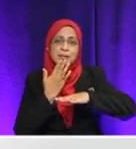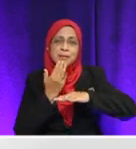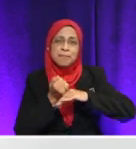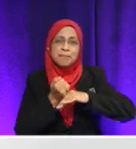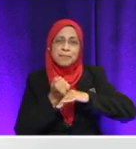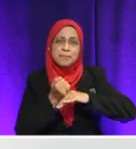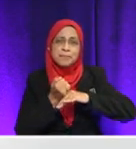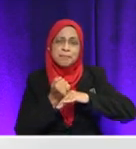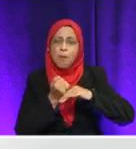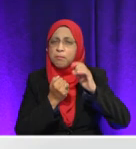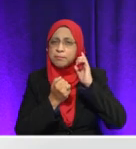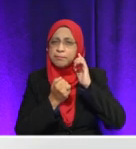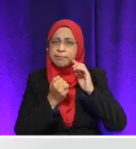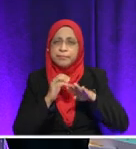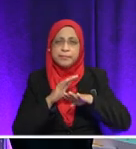mungkin